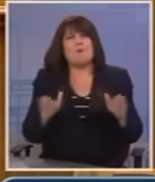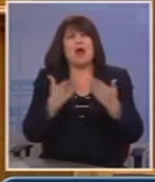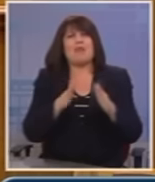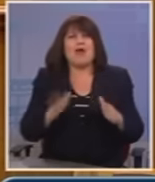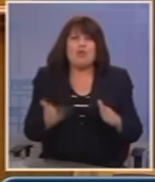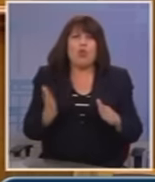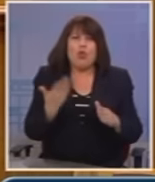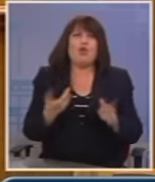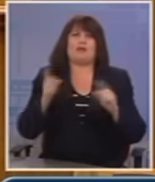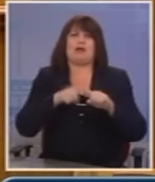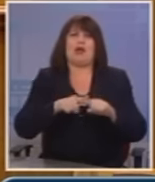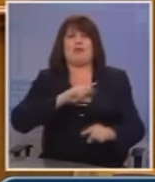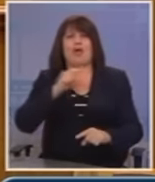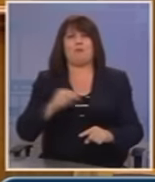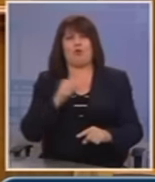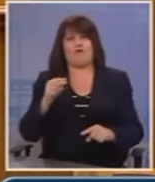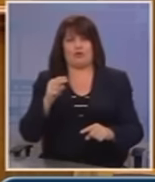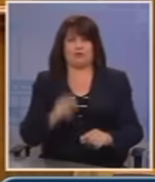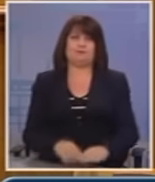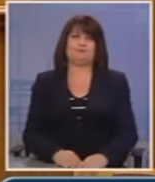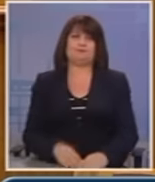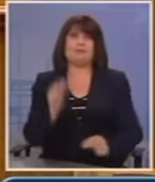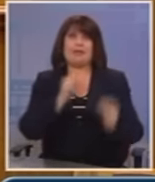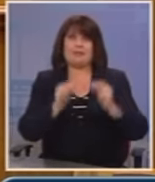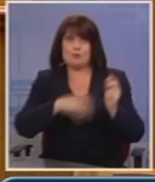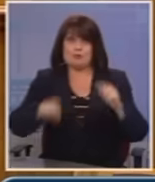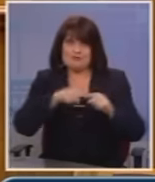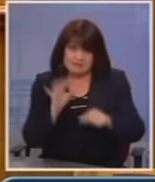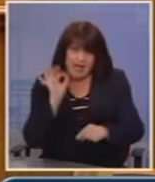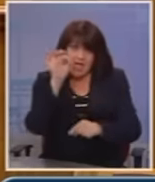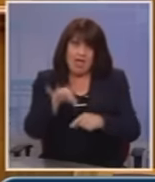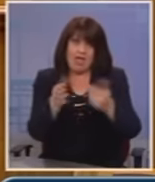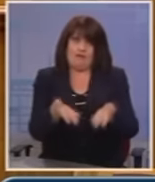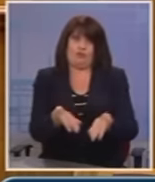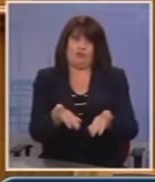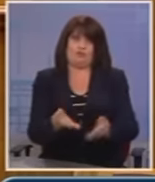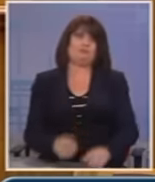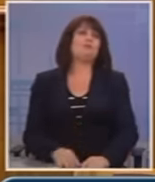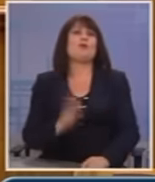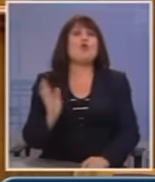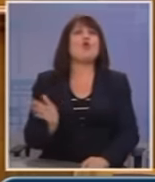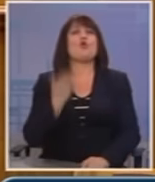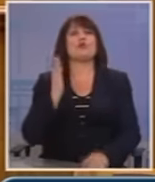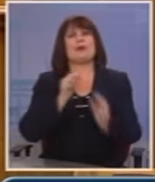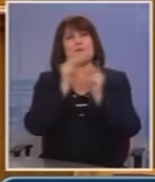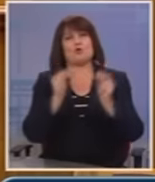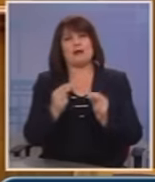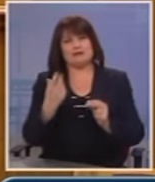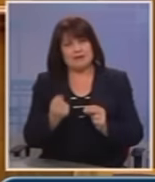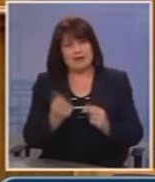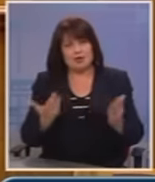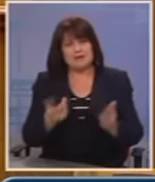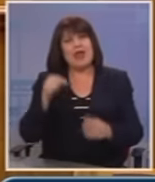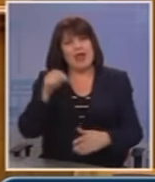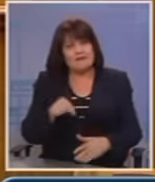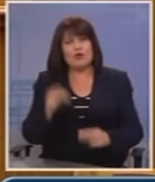Brexit. Εκεί οδηγεί το δημοψήφισμα που προτείνεται. Όποιο και αν είναι το αποτέλεσμα, αυτό